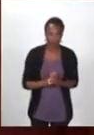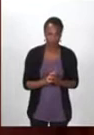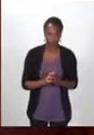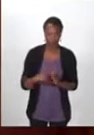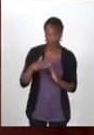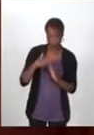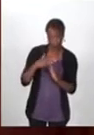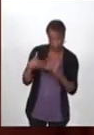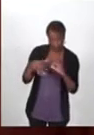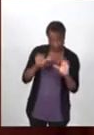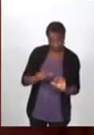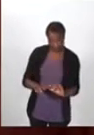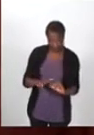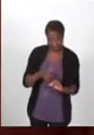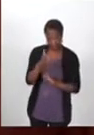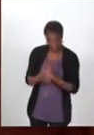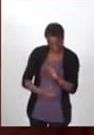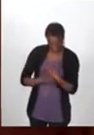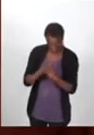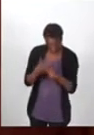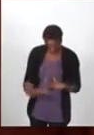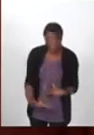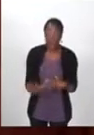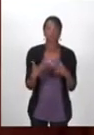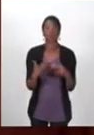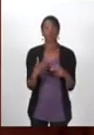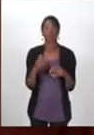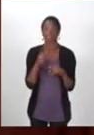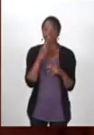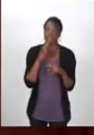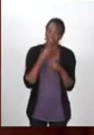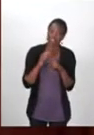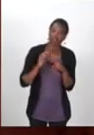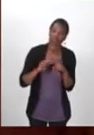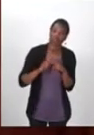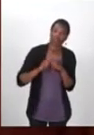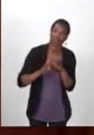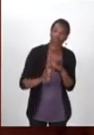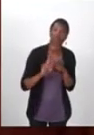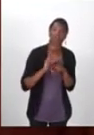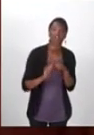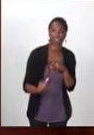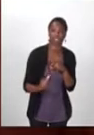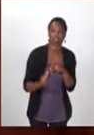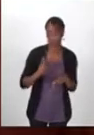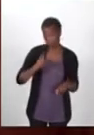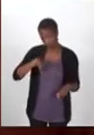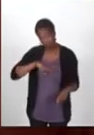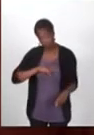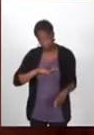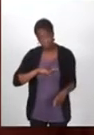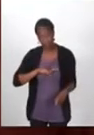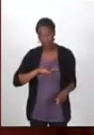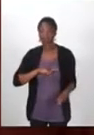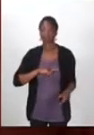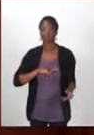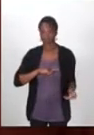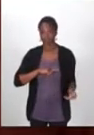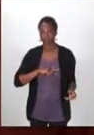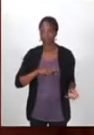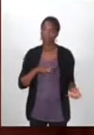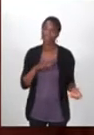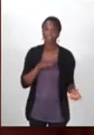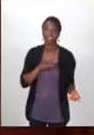administratif traduit la première année complète de réalisation de notre équipe municipale, alors que nous avons dû et su mettre en œuvre